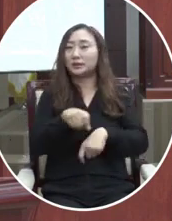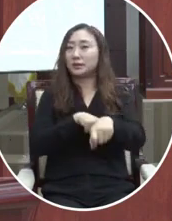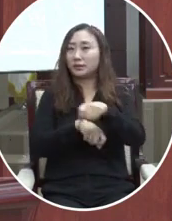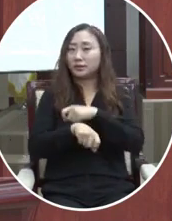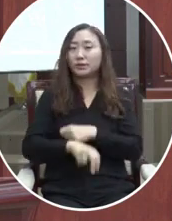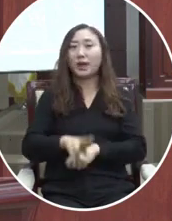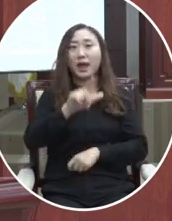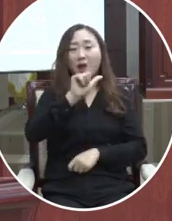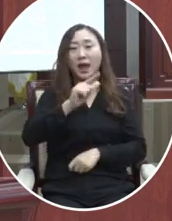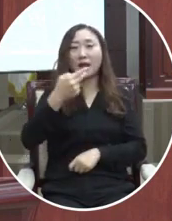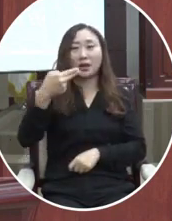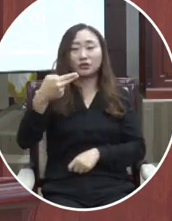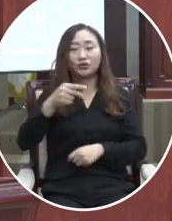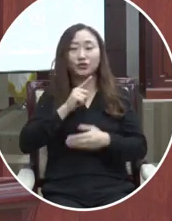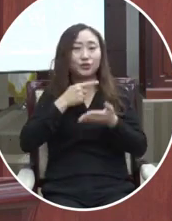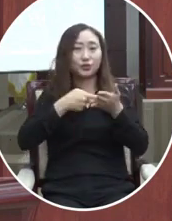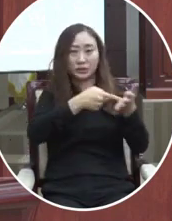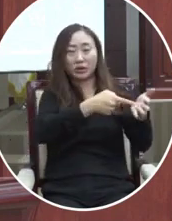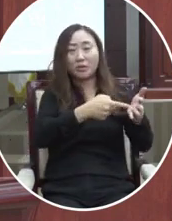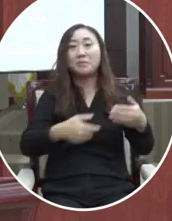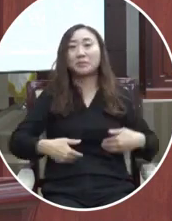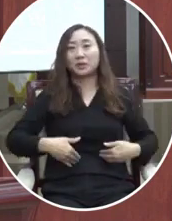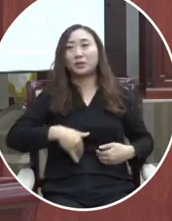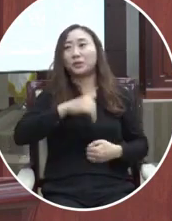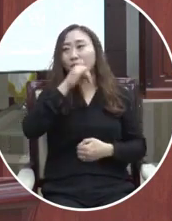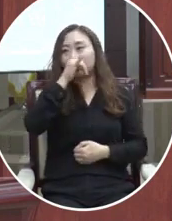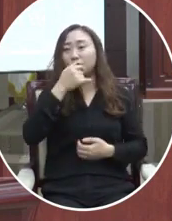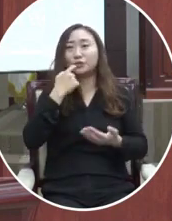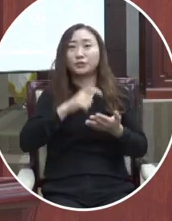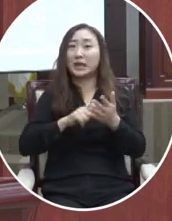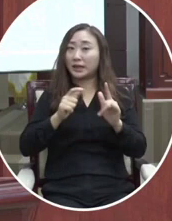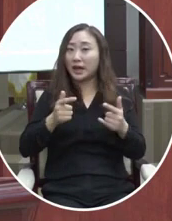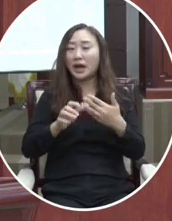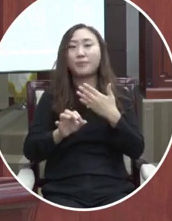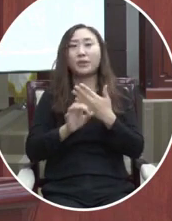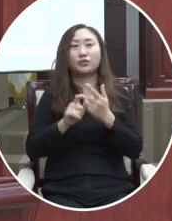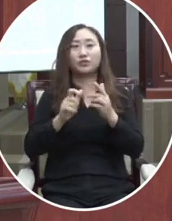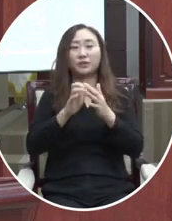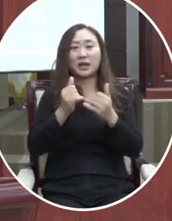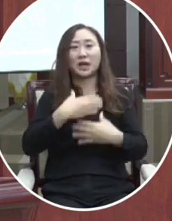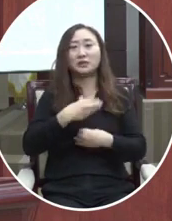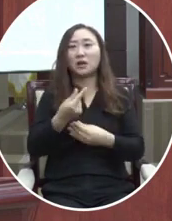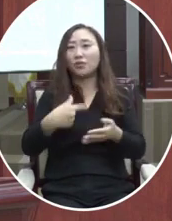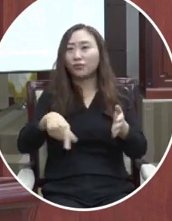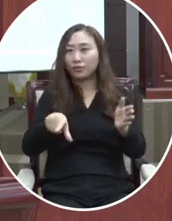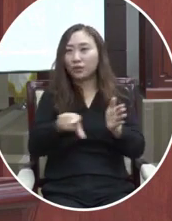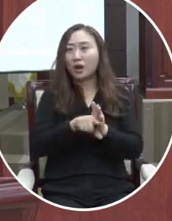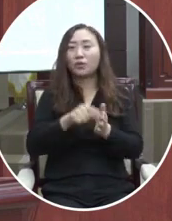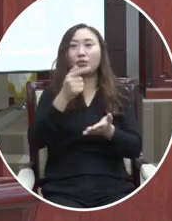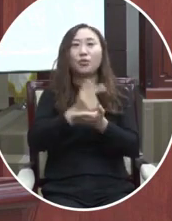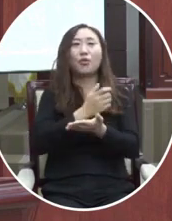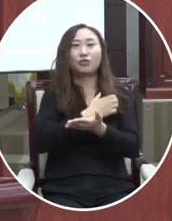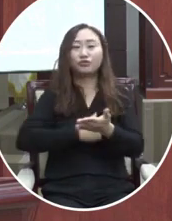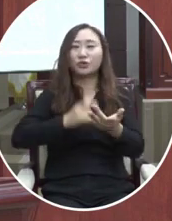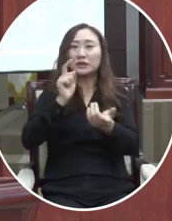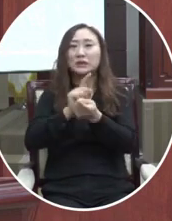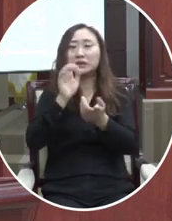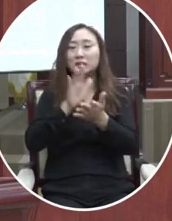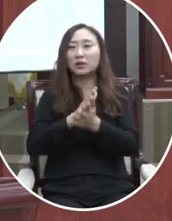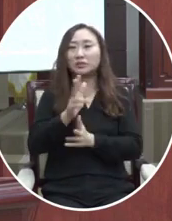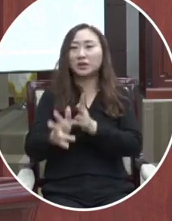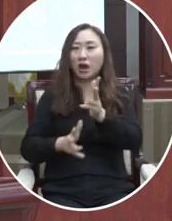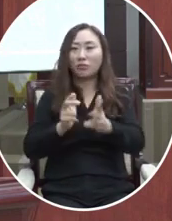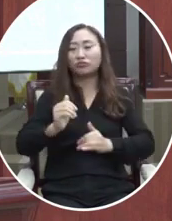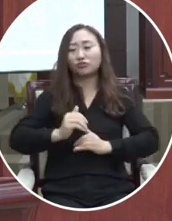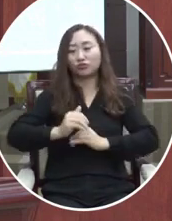적극적으로 LH 요청하여 관찰하거나 쉽지 않다면 주민들의 안전을 위해 노원 구청이 직접